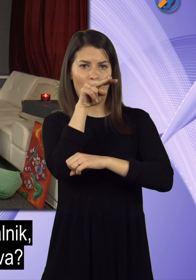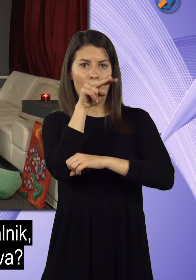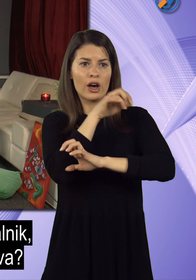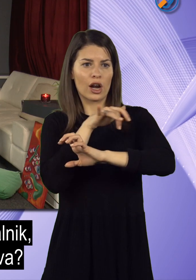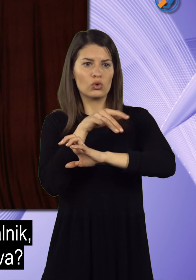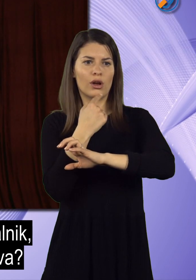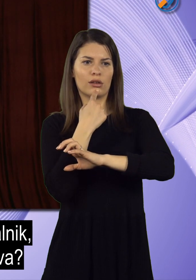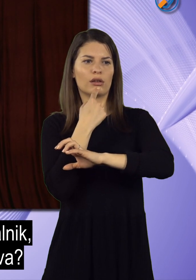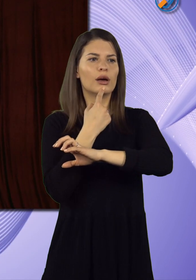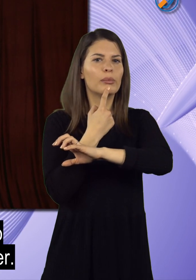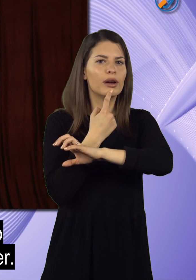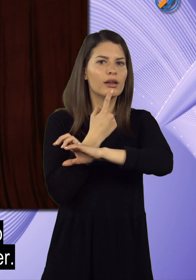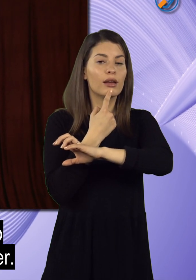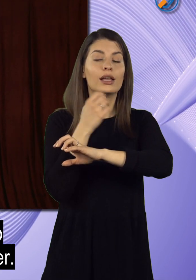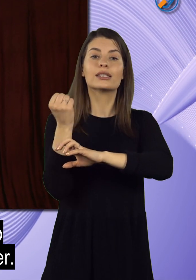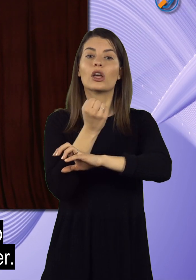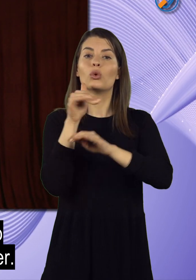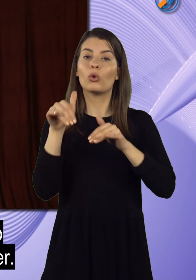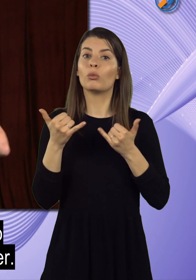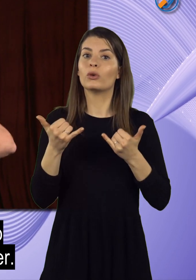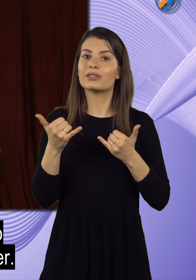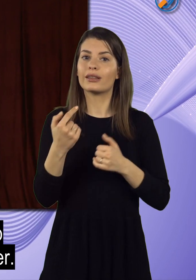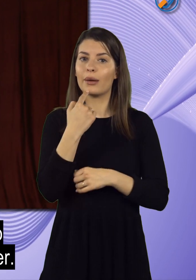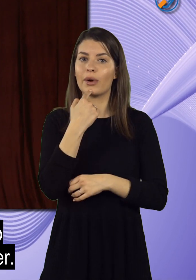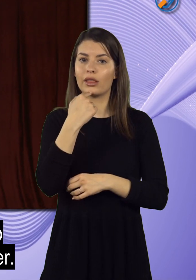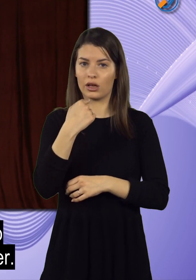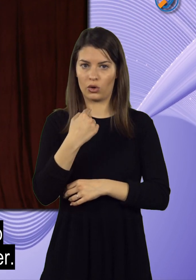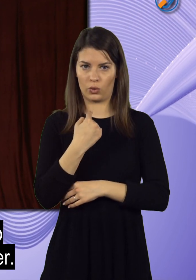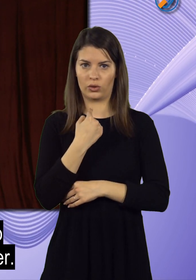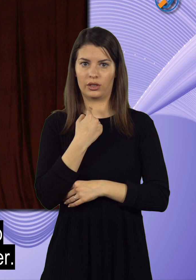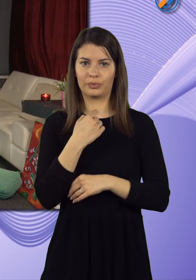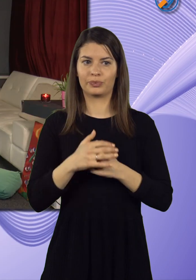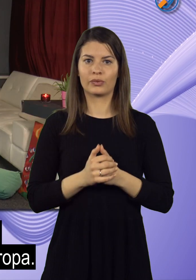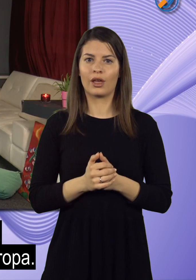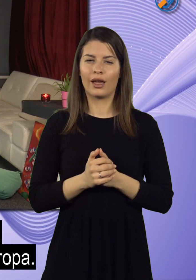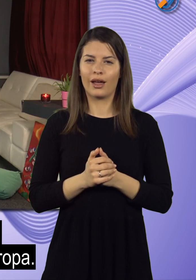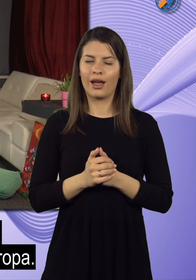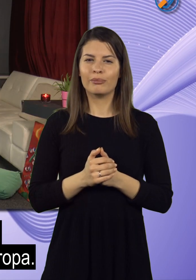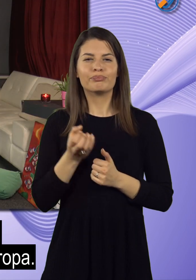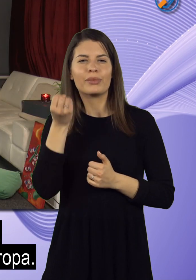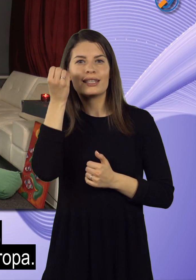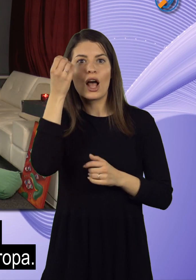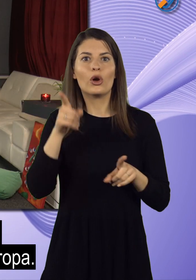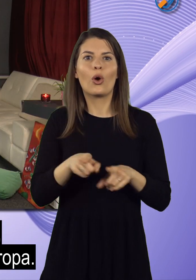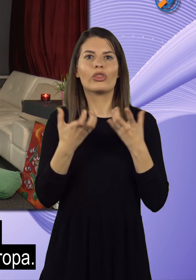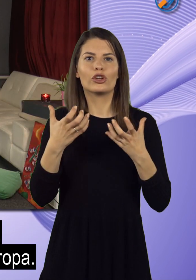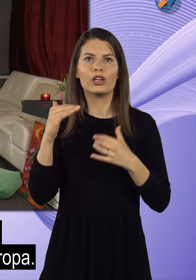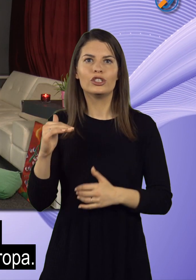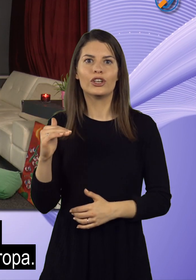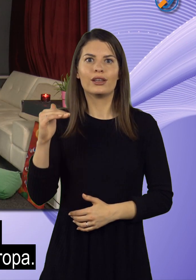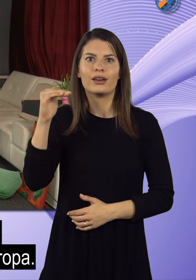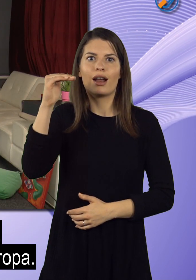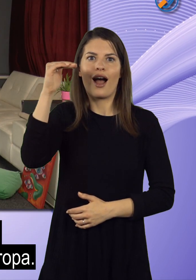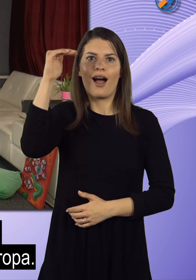pogledamo, kam nam glava uhaja? Zato bomo brado dali rahlo navznotri. In predstavljaj si, da